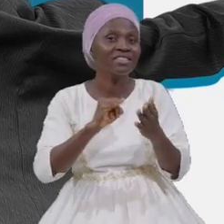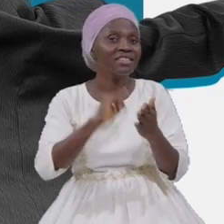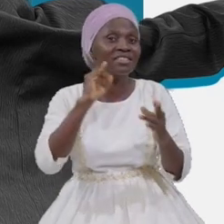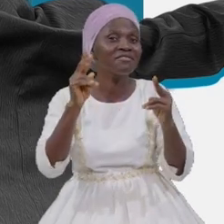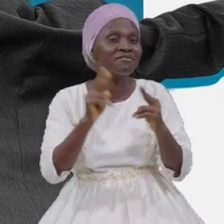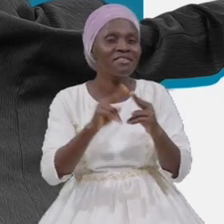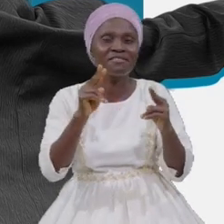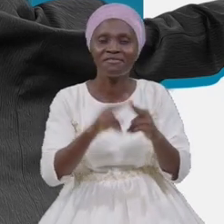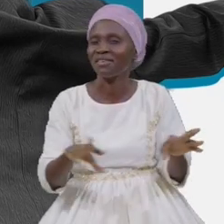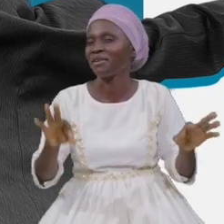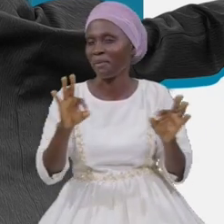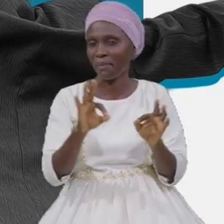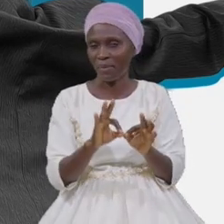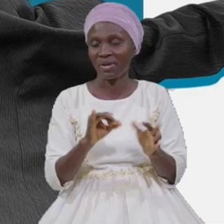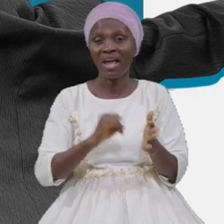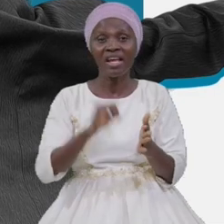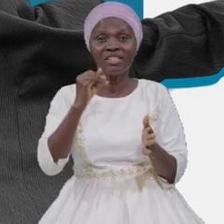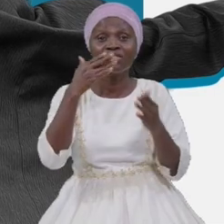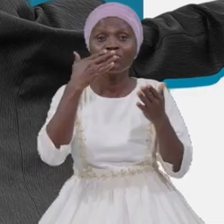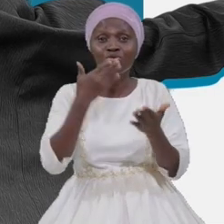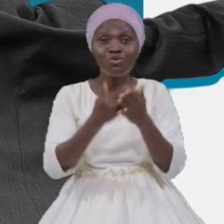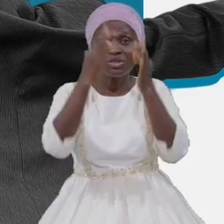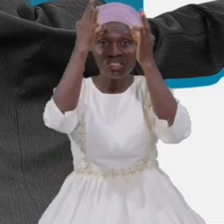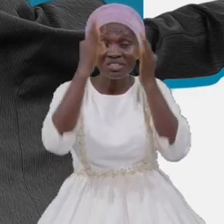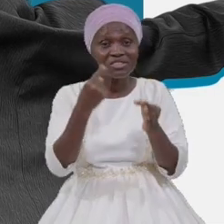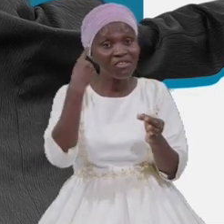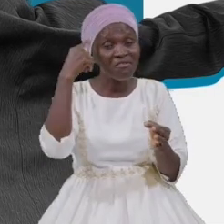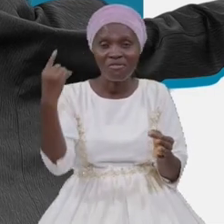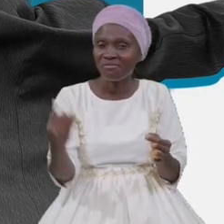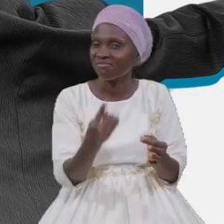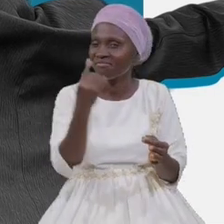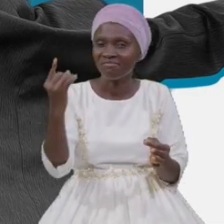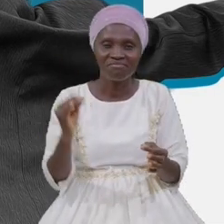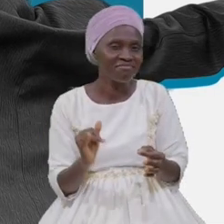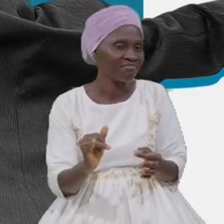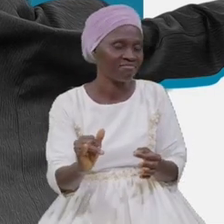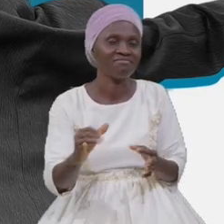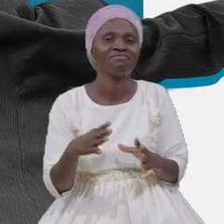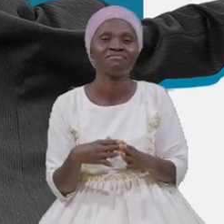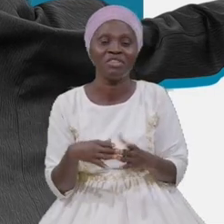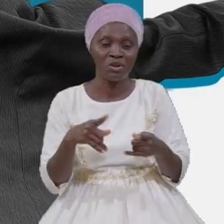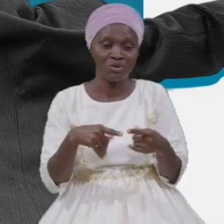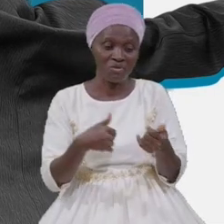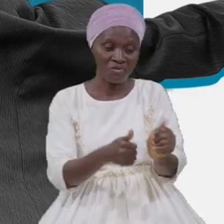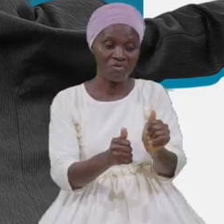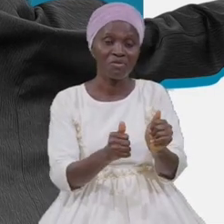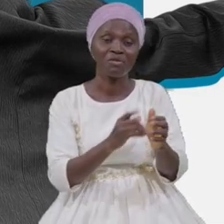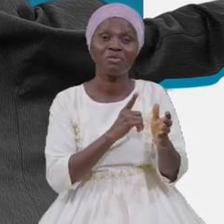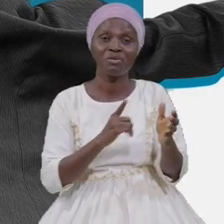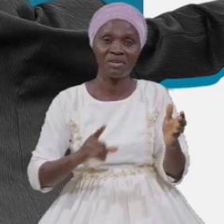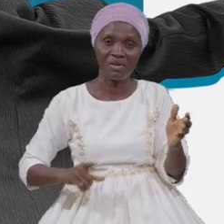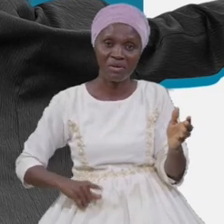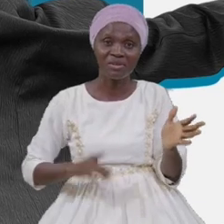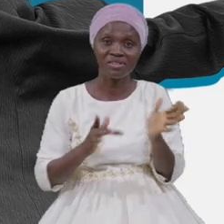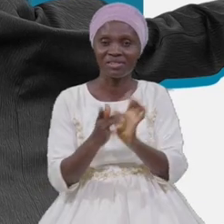seulement. C'est une décision de toute une vie, de suivre le Seigneur Jésus-Christ et